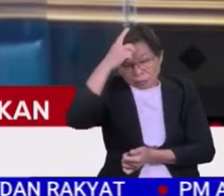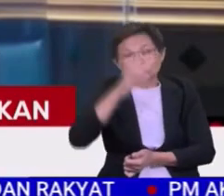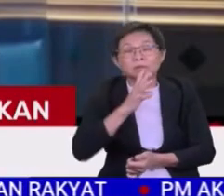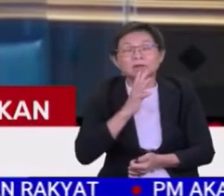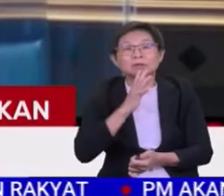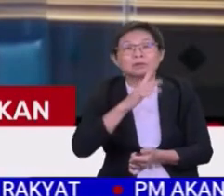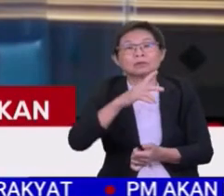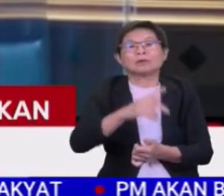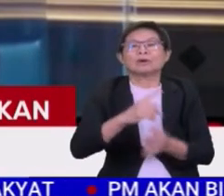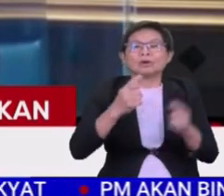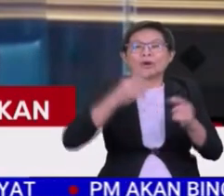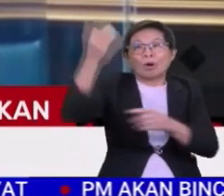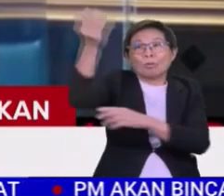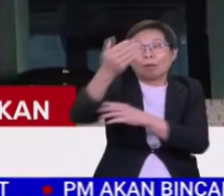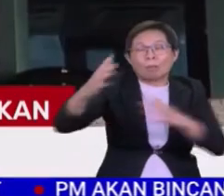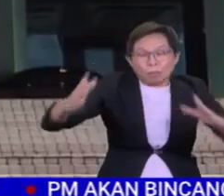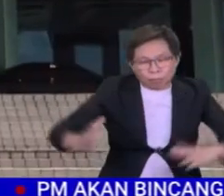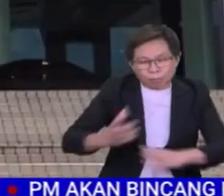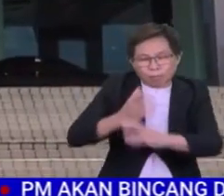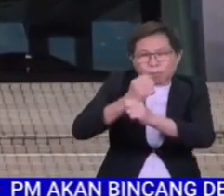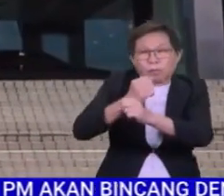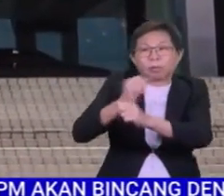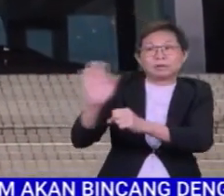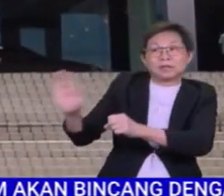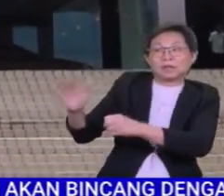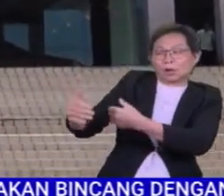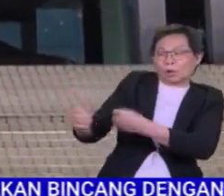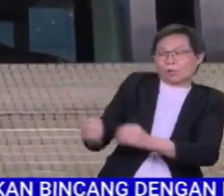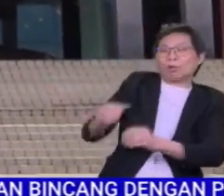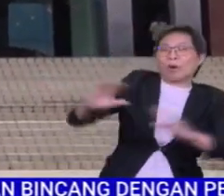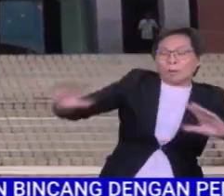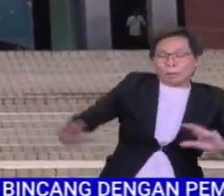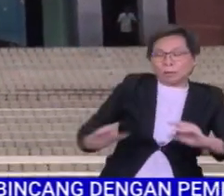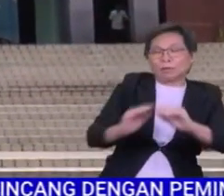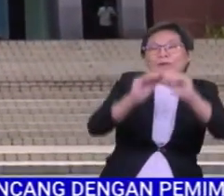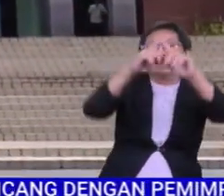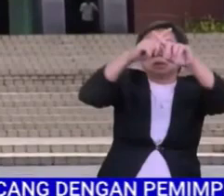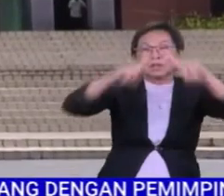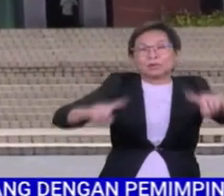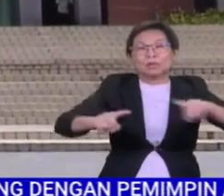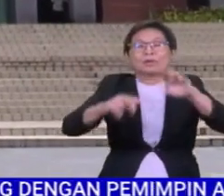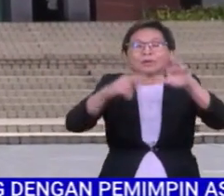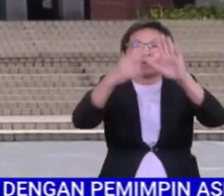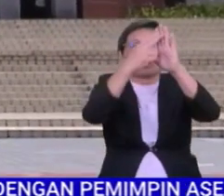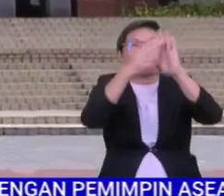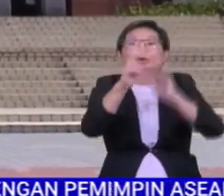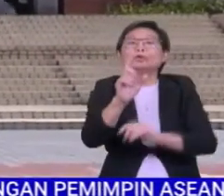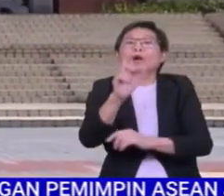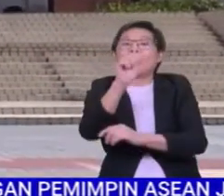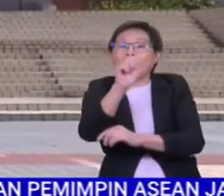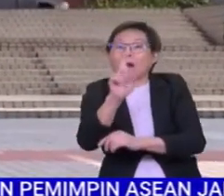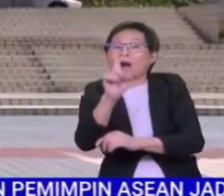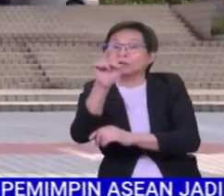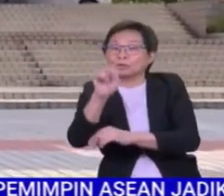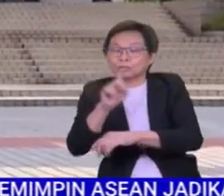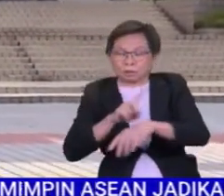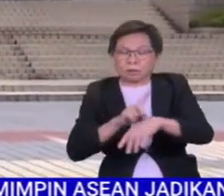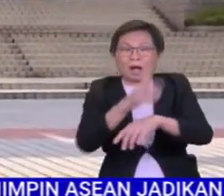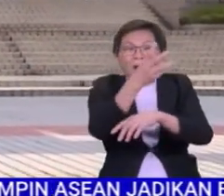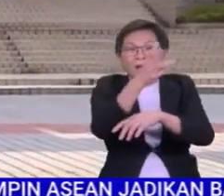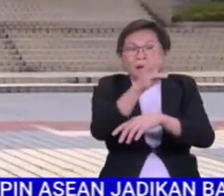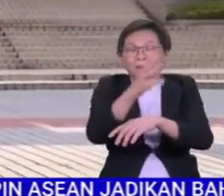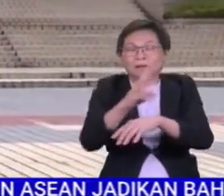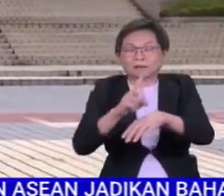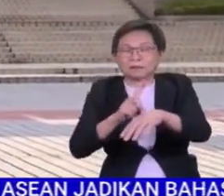demikian dalam sesi ucapan penggulungan kementeriannya dalam persidangan dewan undangan negeri Sabah yang ke-16 di Kota